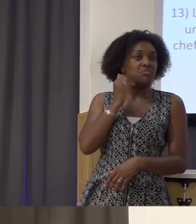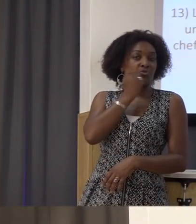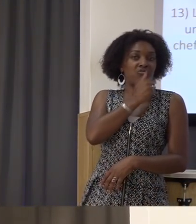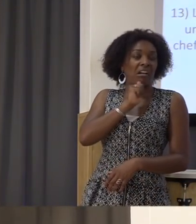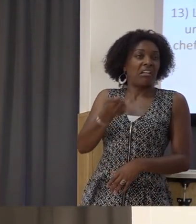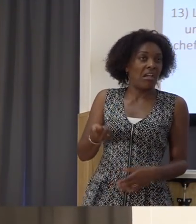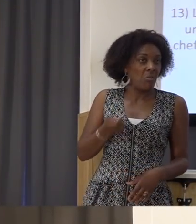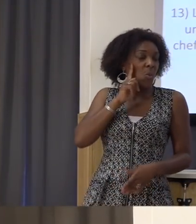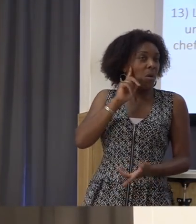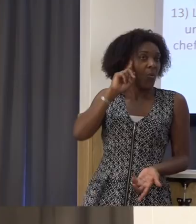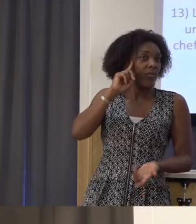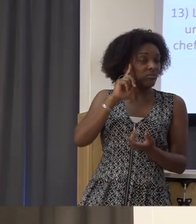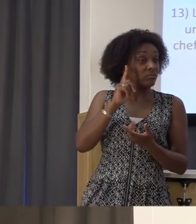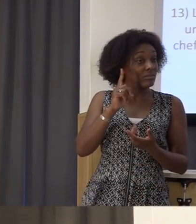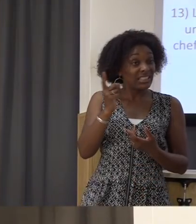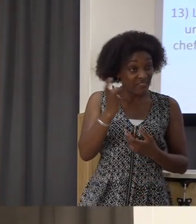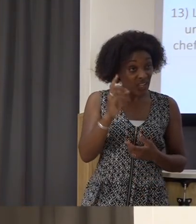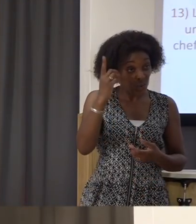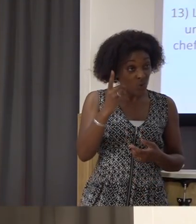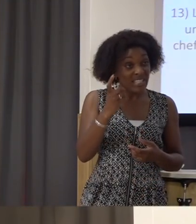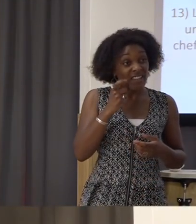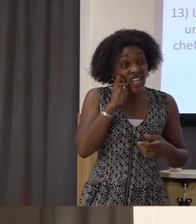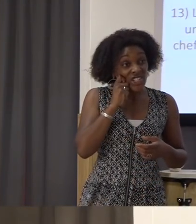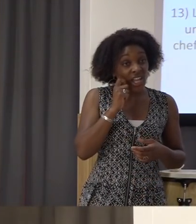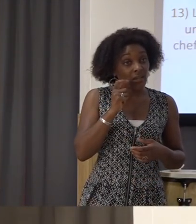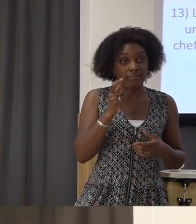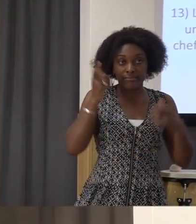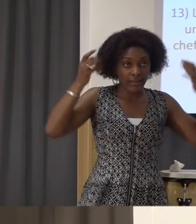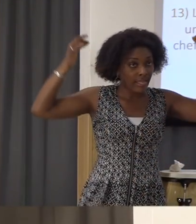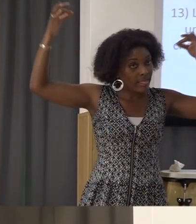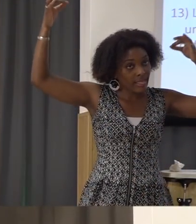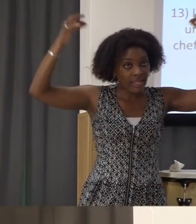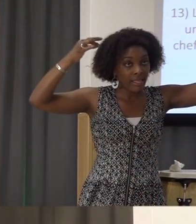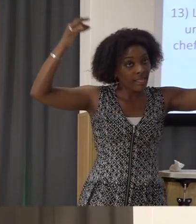Mais non, ça ne vient pas d'elle-même. Elle est sous contrôle.